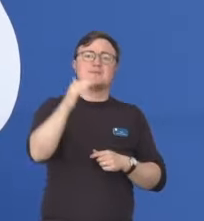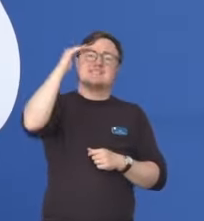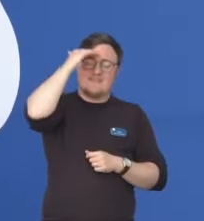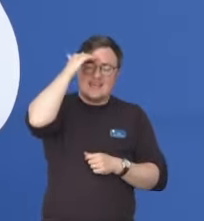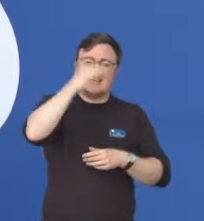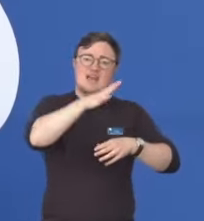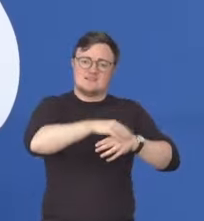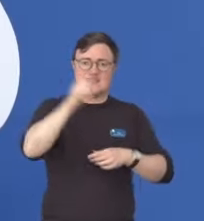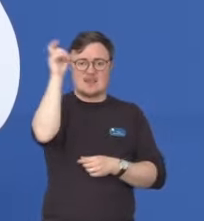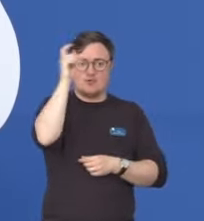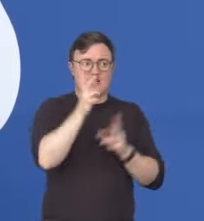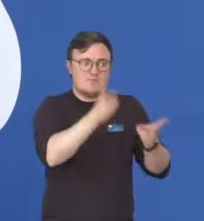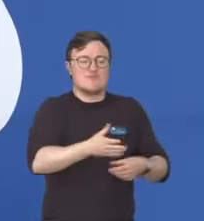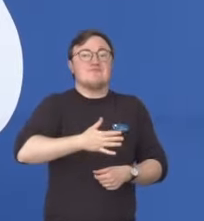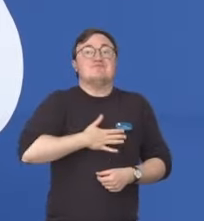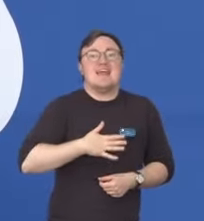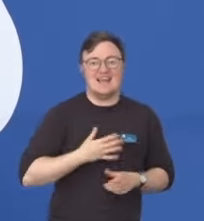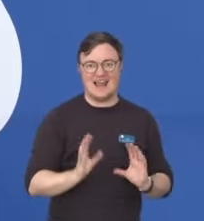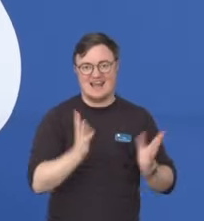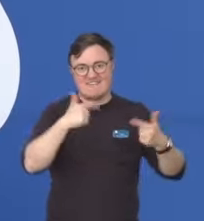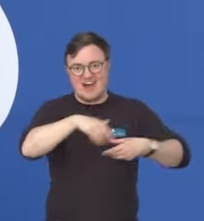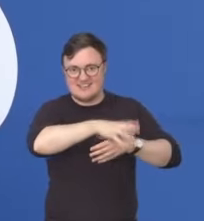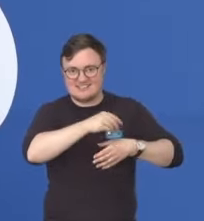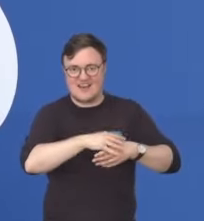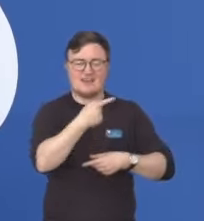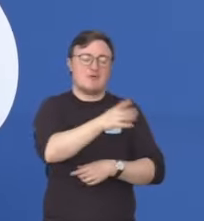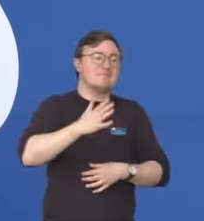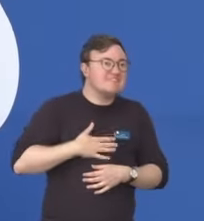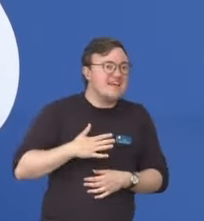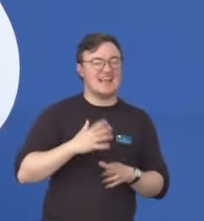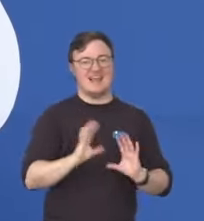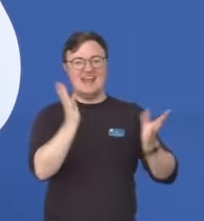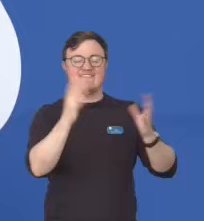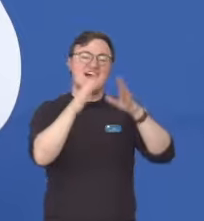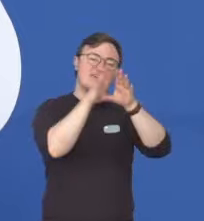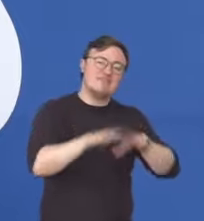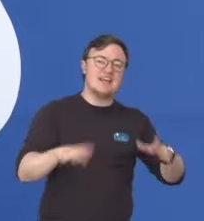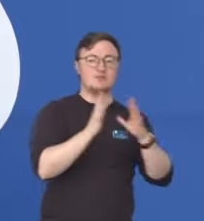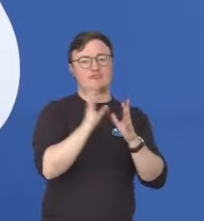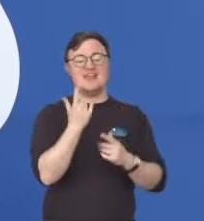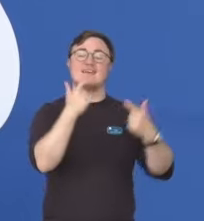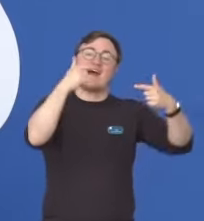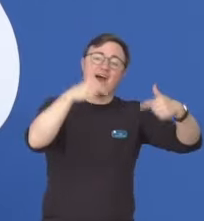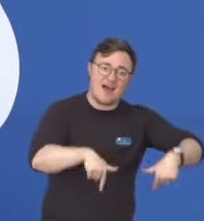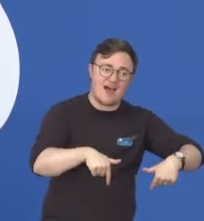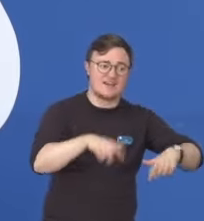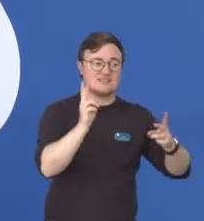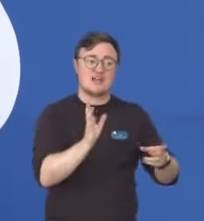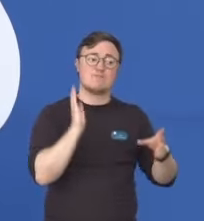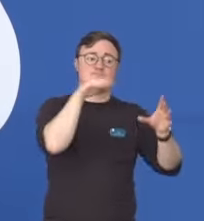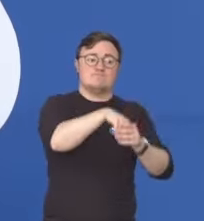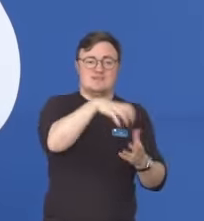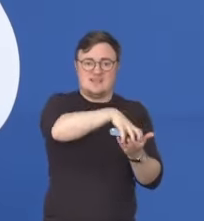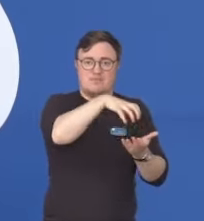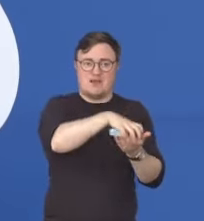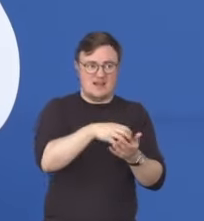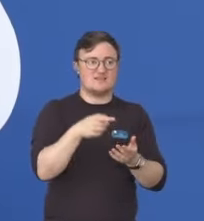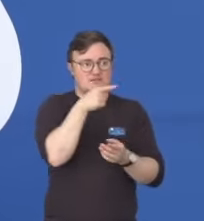muslimer som vill leva i Sverige, som vill leva i fred och frihet här, som resten av samhället. Det är ett